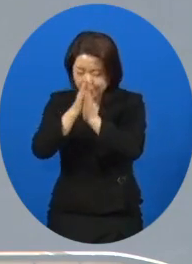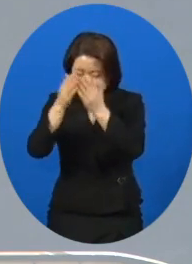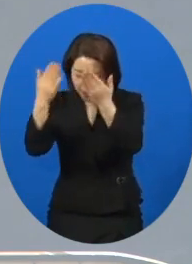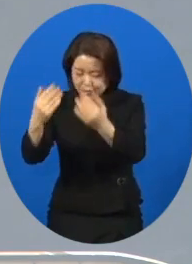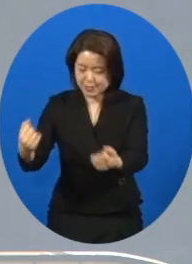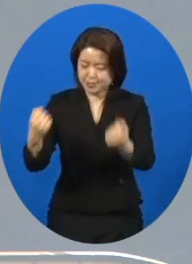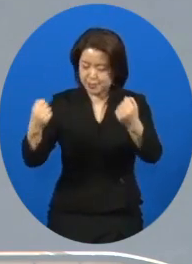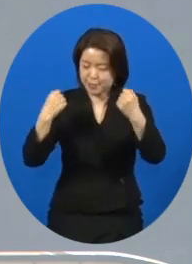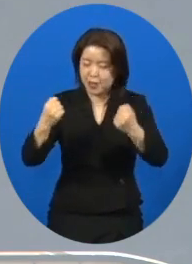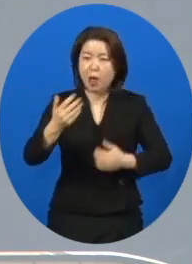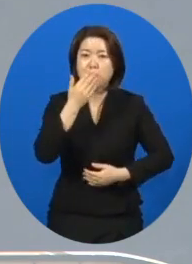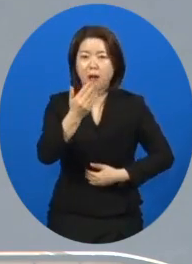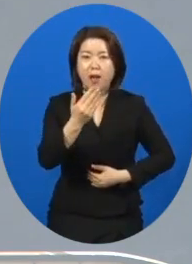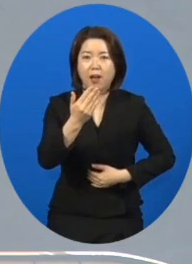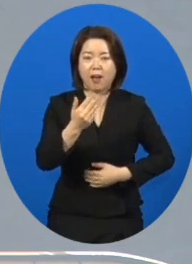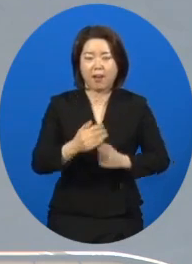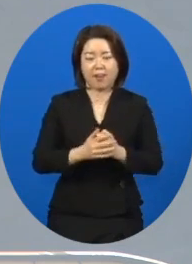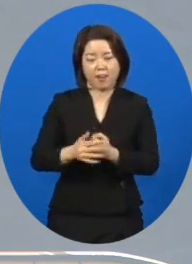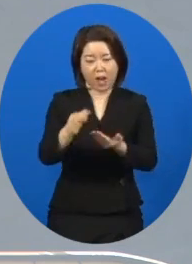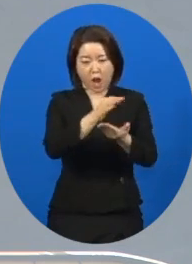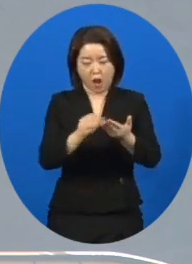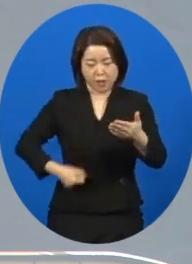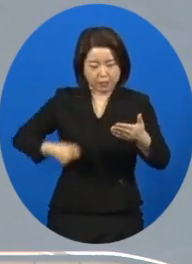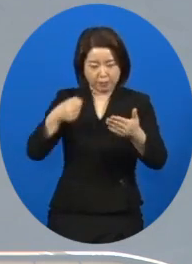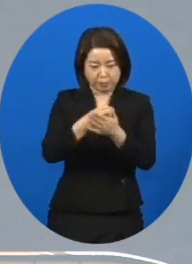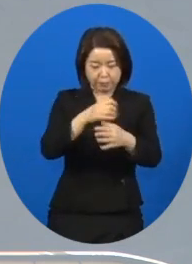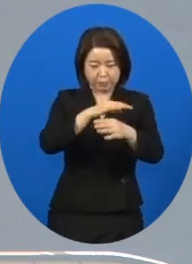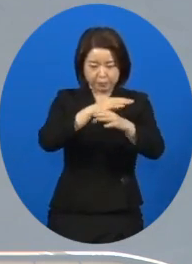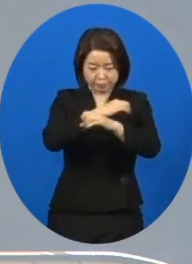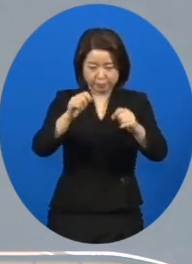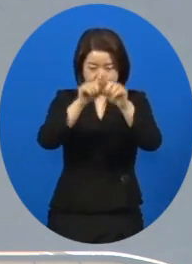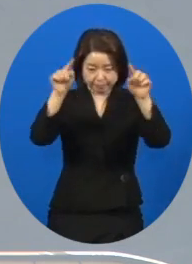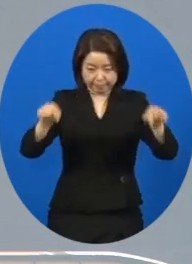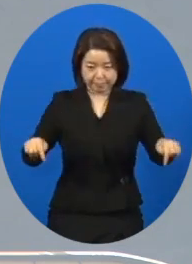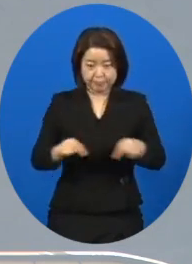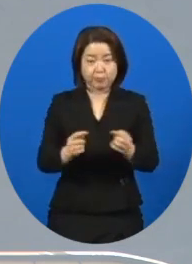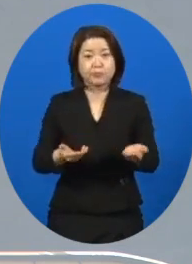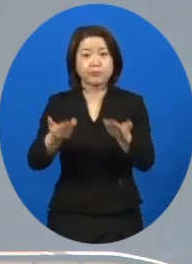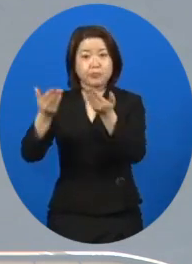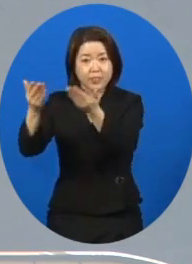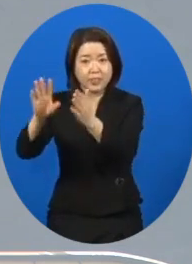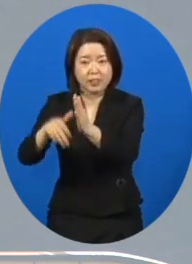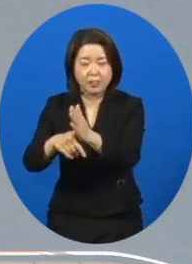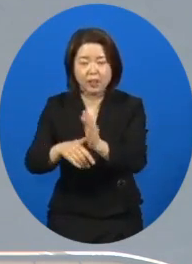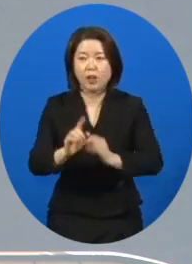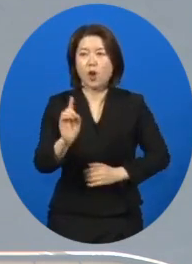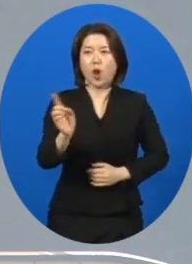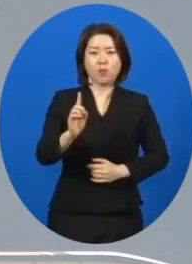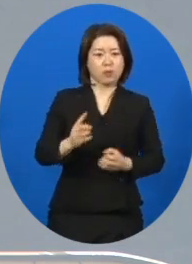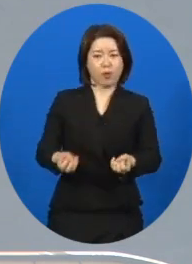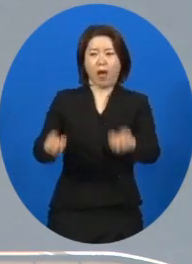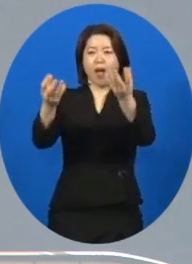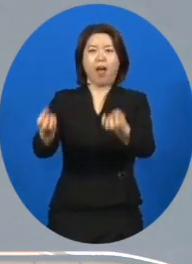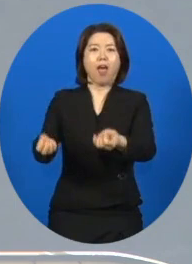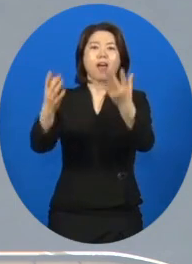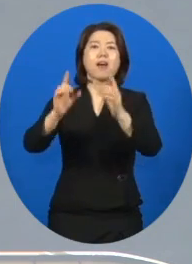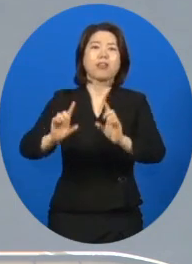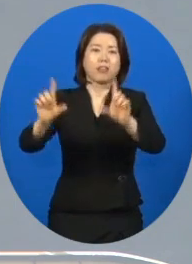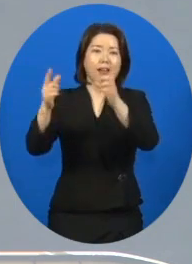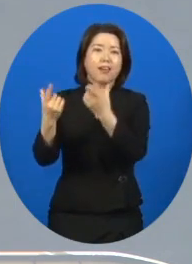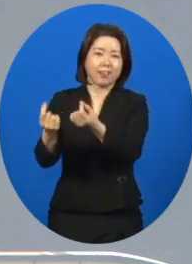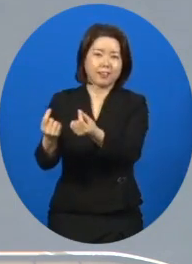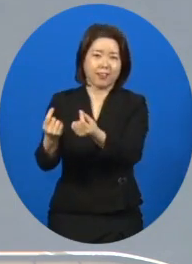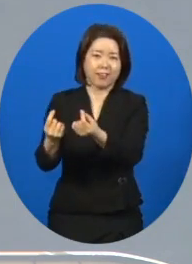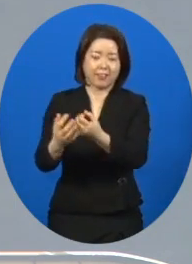나고 그리고 헌금 작정서를 봉헌하는 시간에 정말 무슨 잔치 같은 느낌이었습니다.